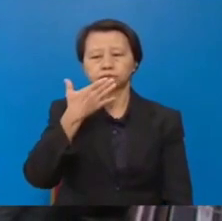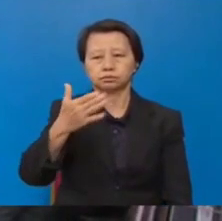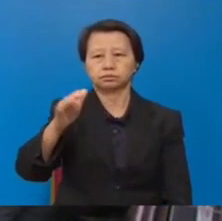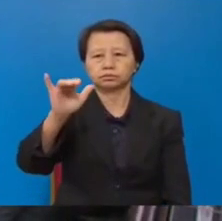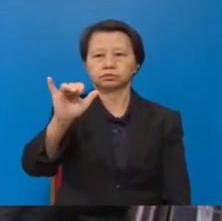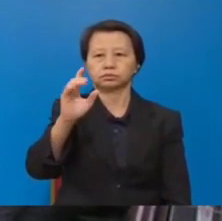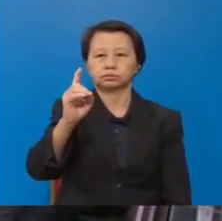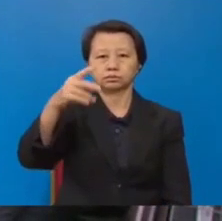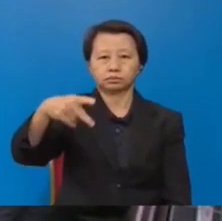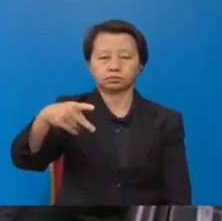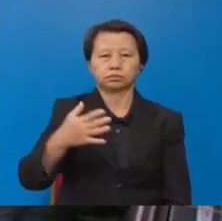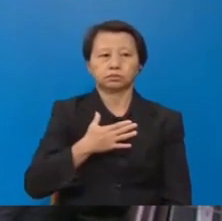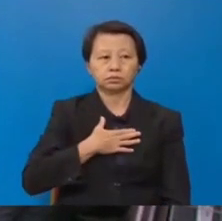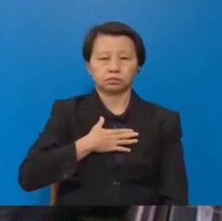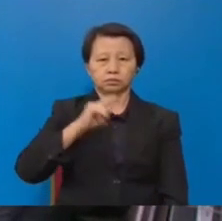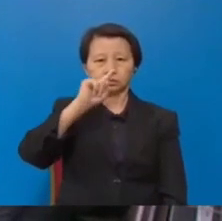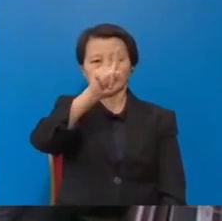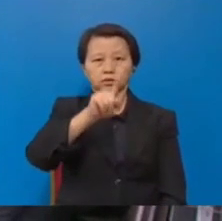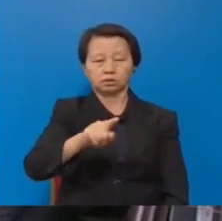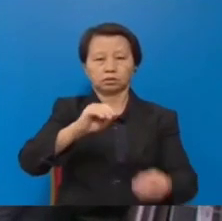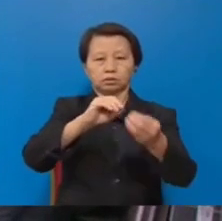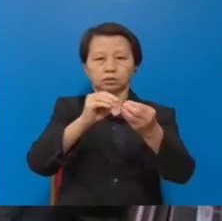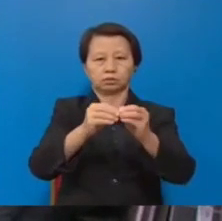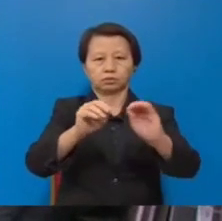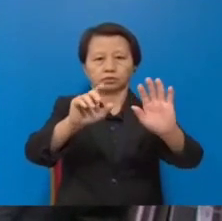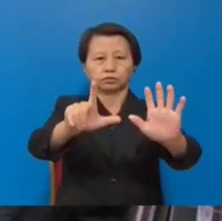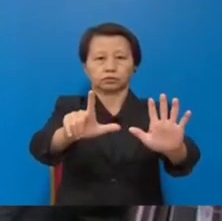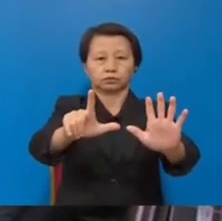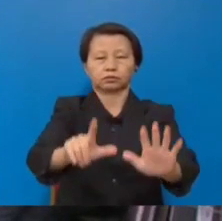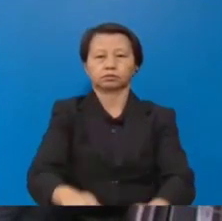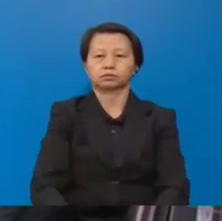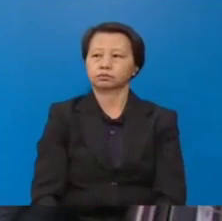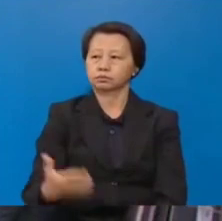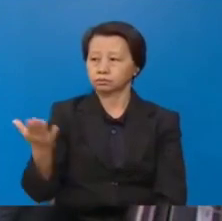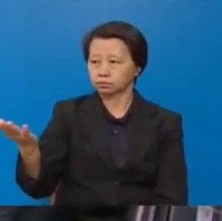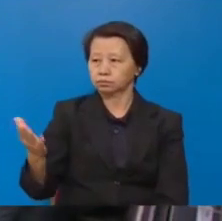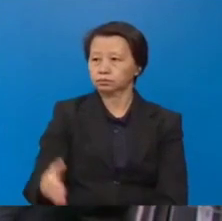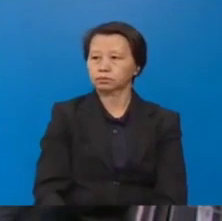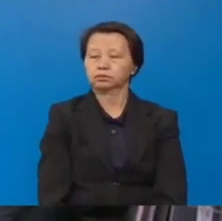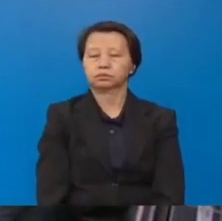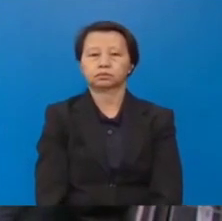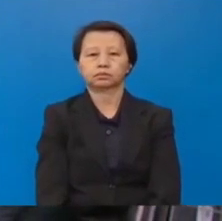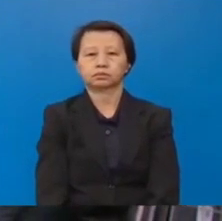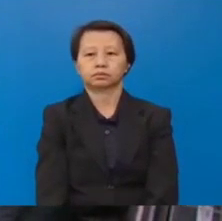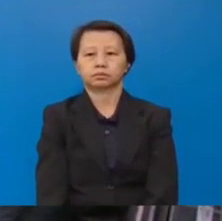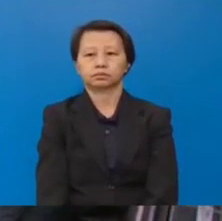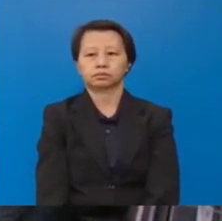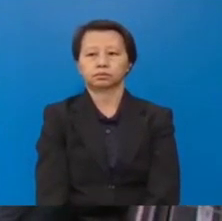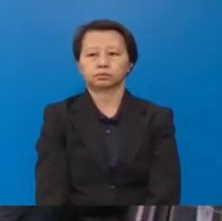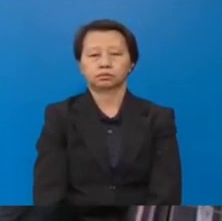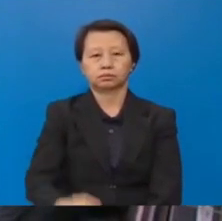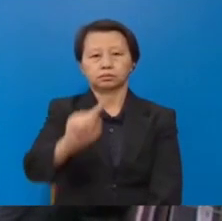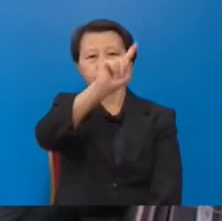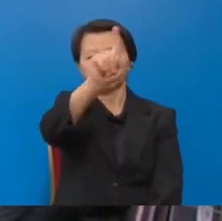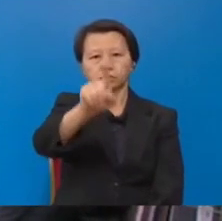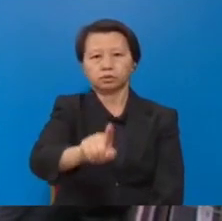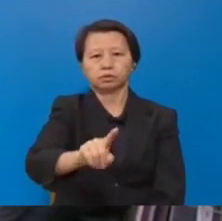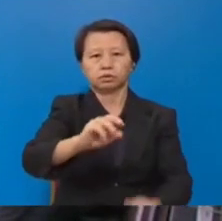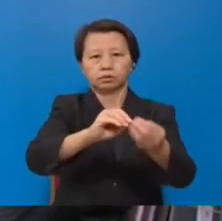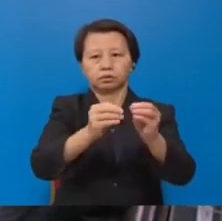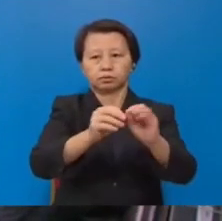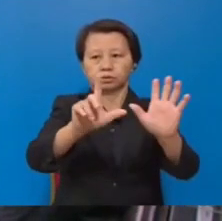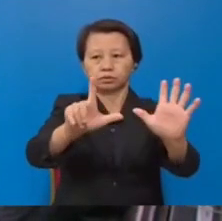yang petua soalan saya nomor Hai Cilegon Hai solanum